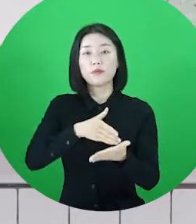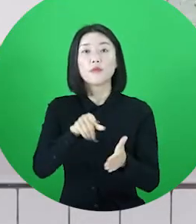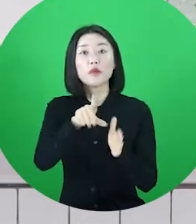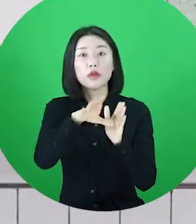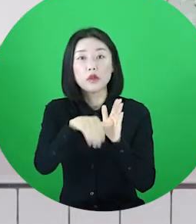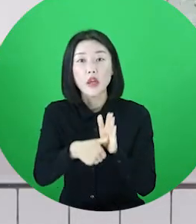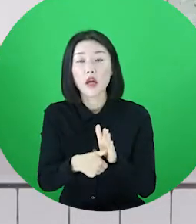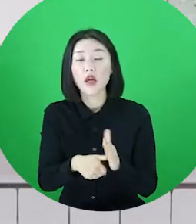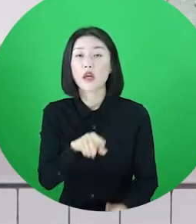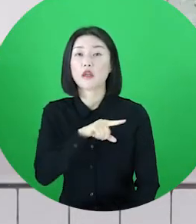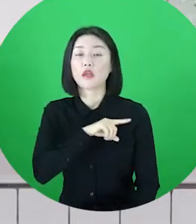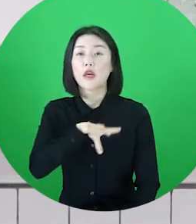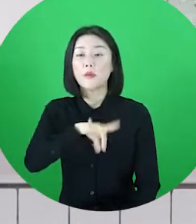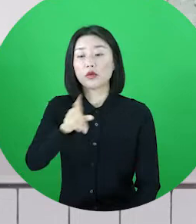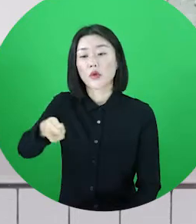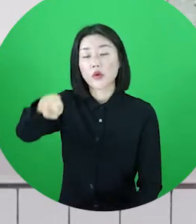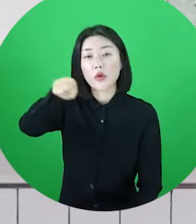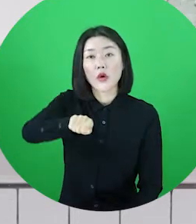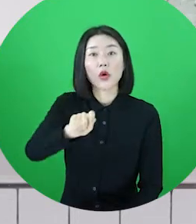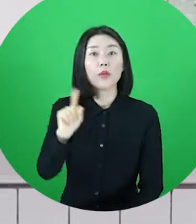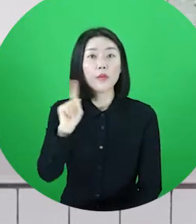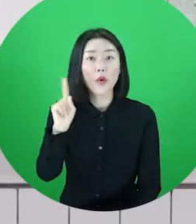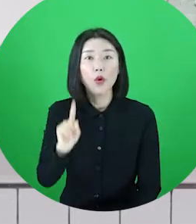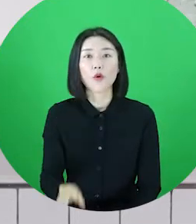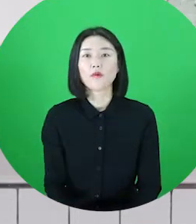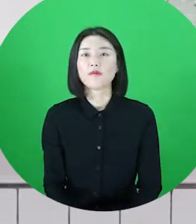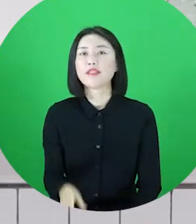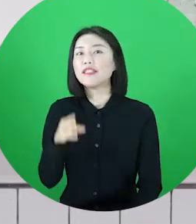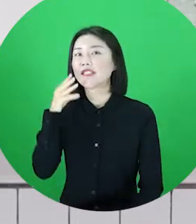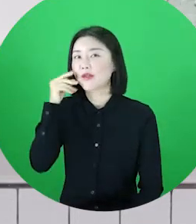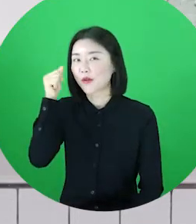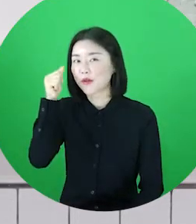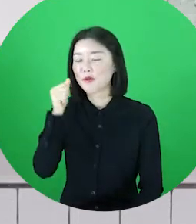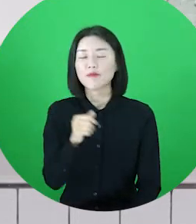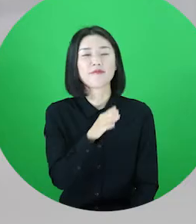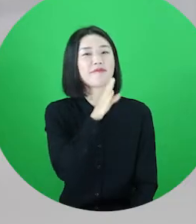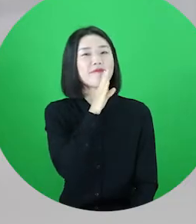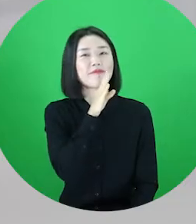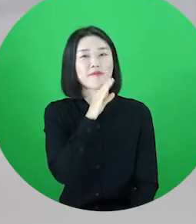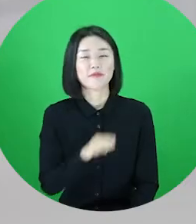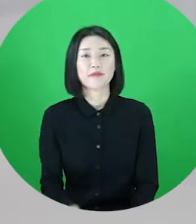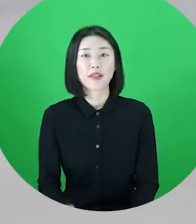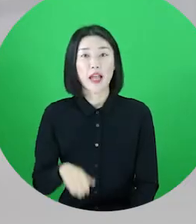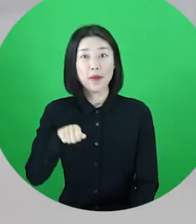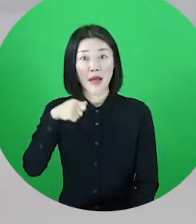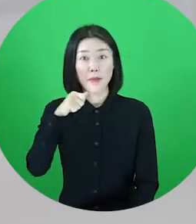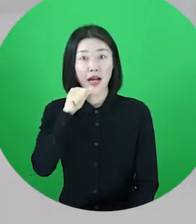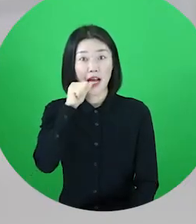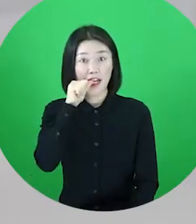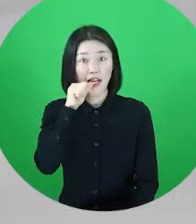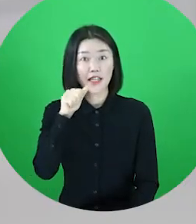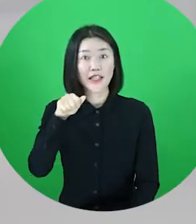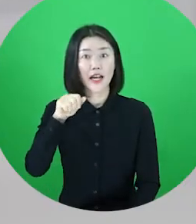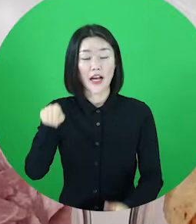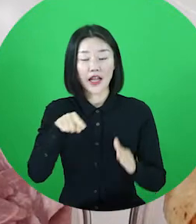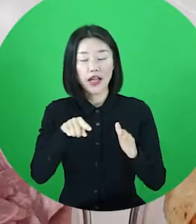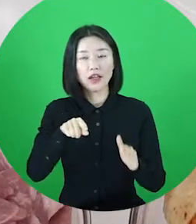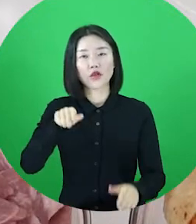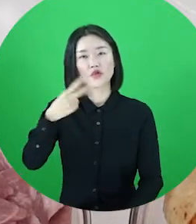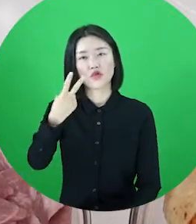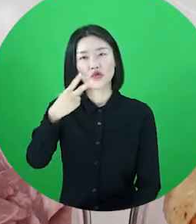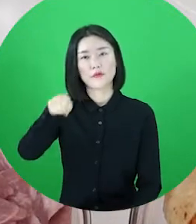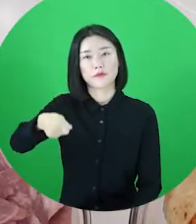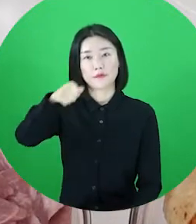때 가장 먼저 무엇을 넣어줘야 할까요? 싱싱이에요. 맞아요. 밥숟가락으로 식용유를